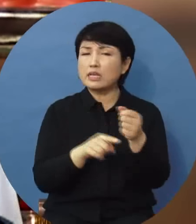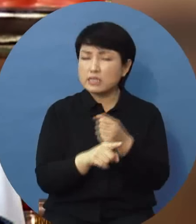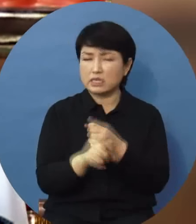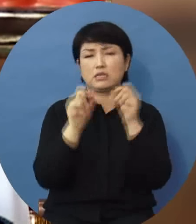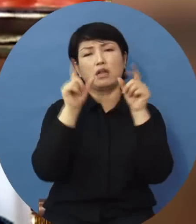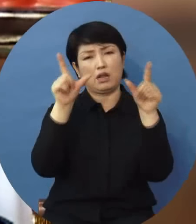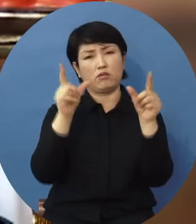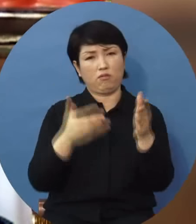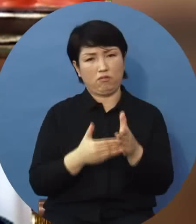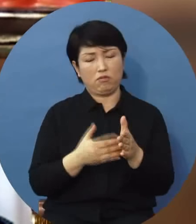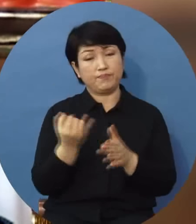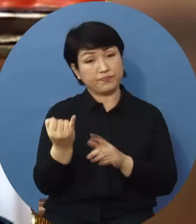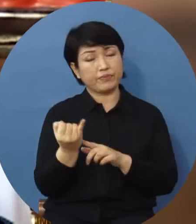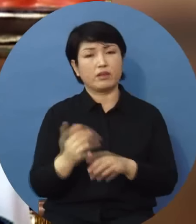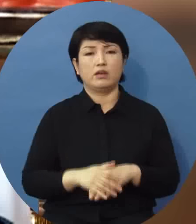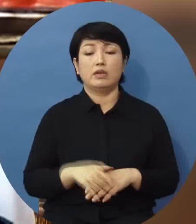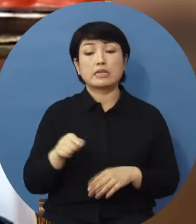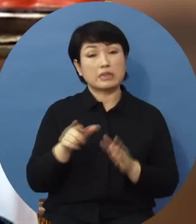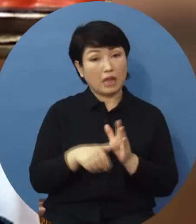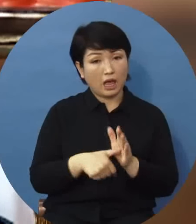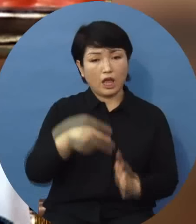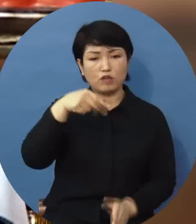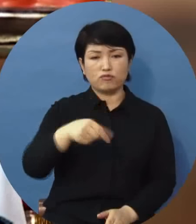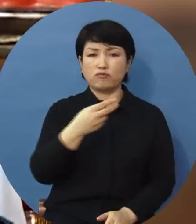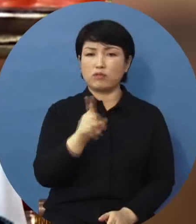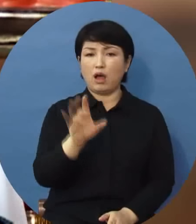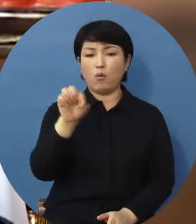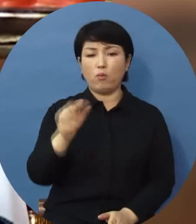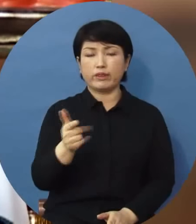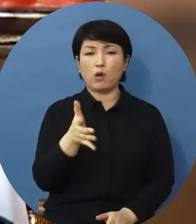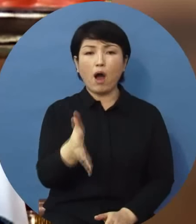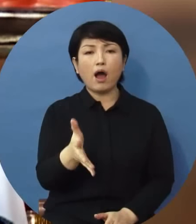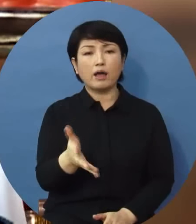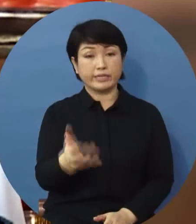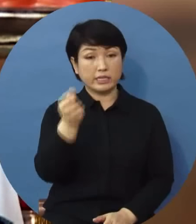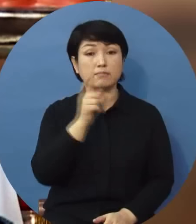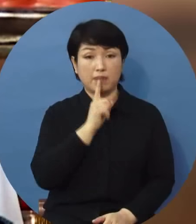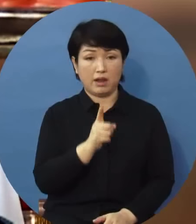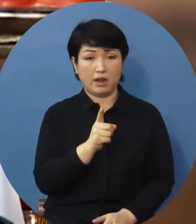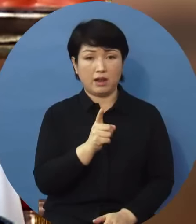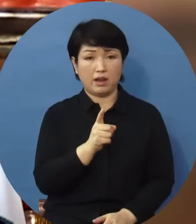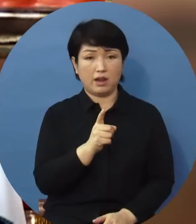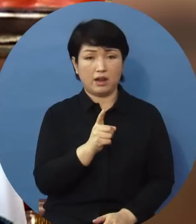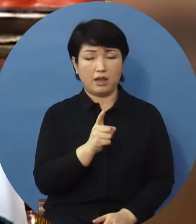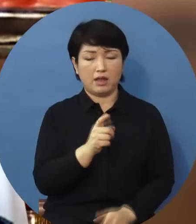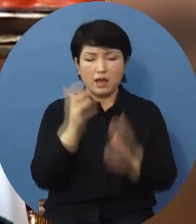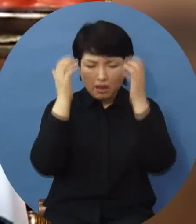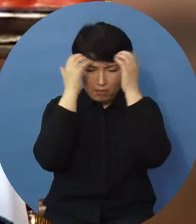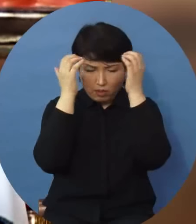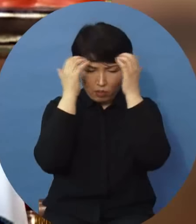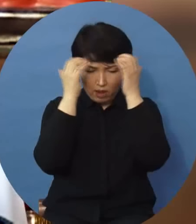깨달은 거예요. 이럴 때 이것은 수다원과를 증득했다 그래. 그의 모든 번뇌가 다 사라졌다는